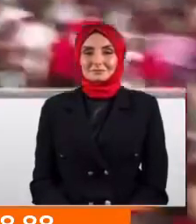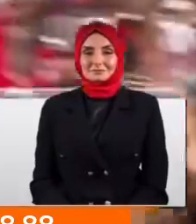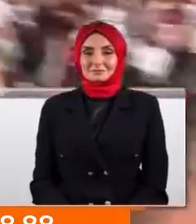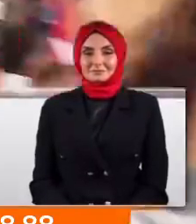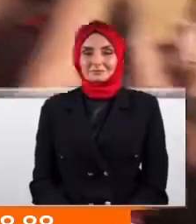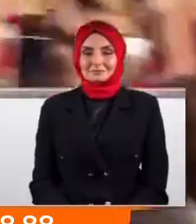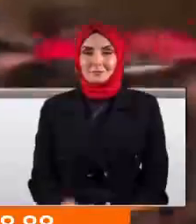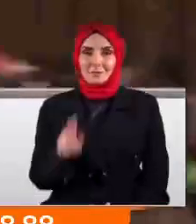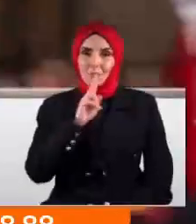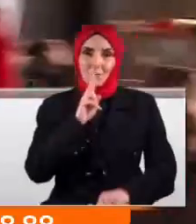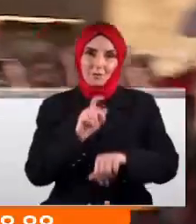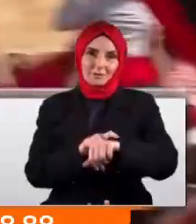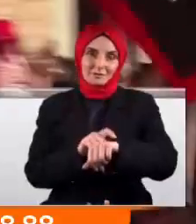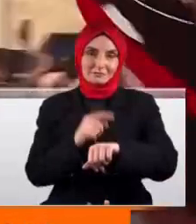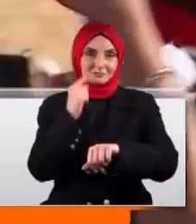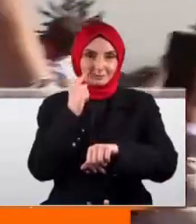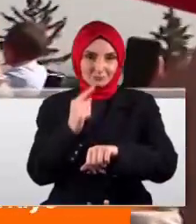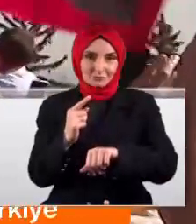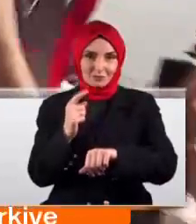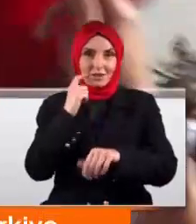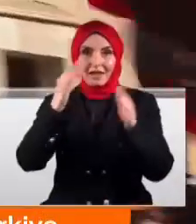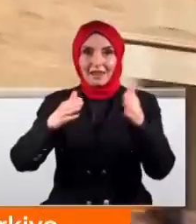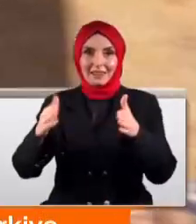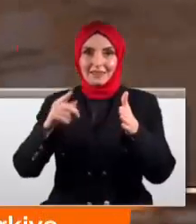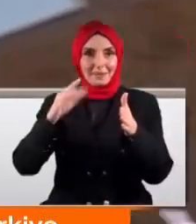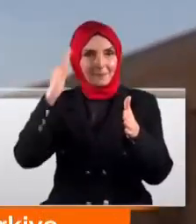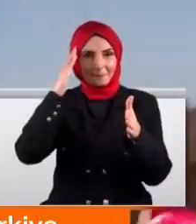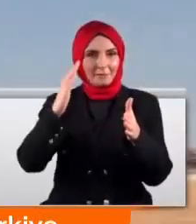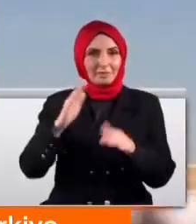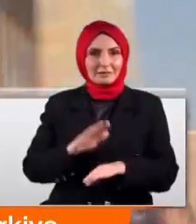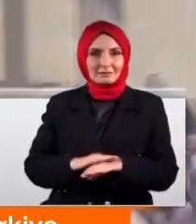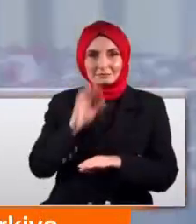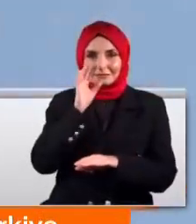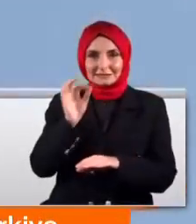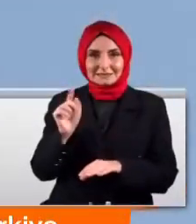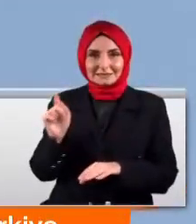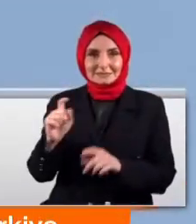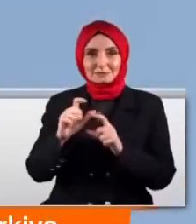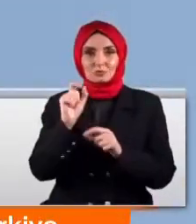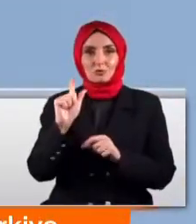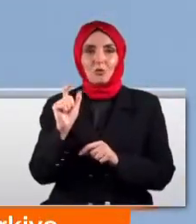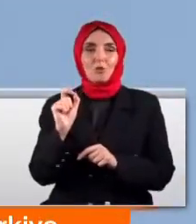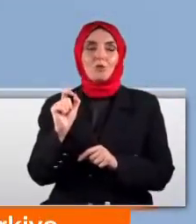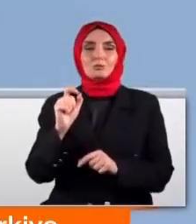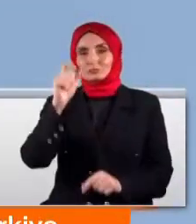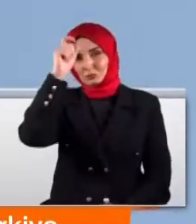Öğle saatlerinde ise Anıtkabir'i selamlama sırası Solo Türk'e geldi.